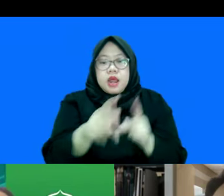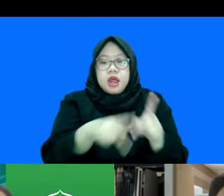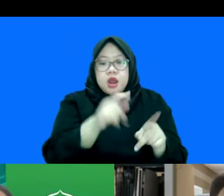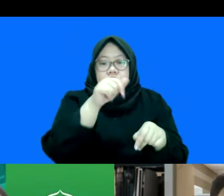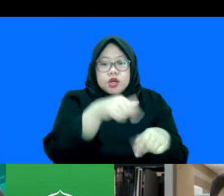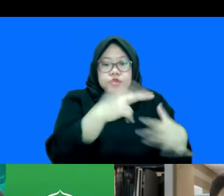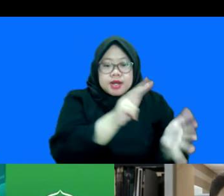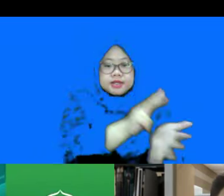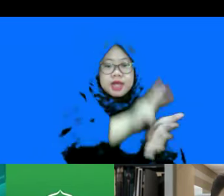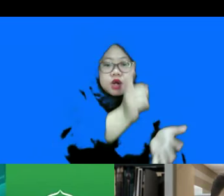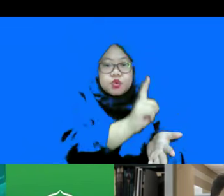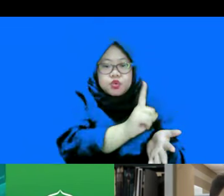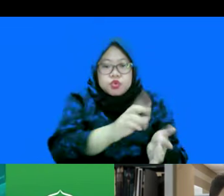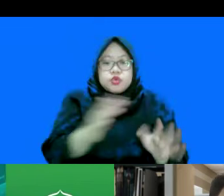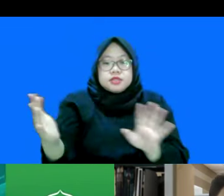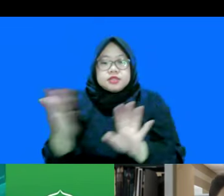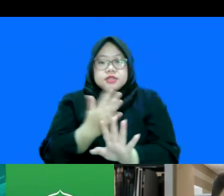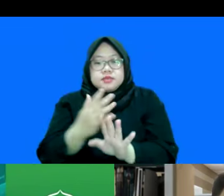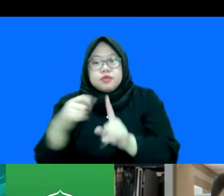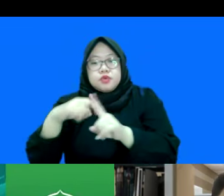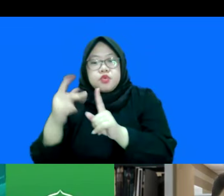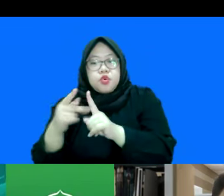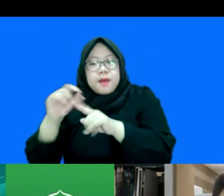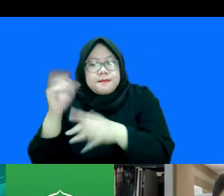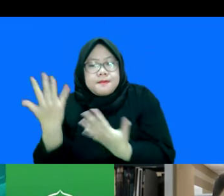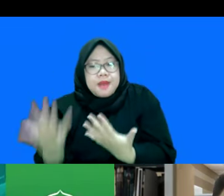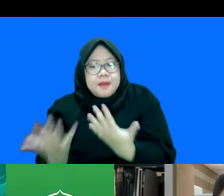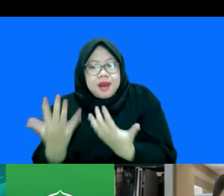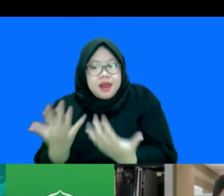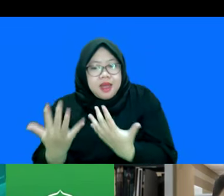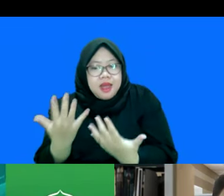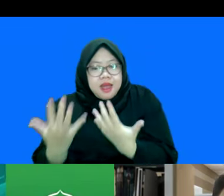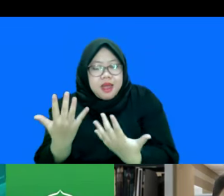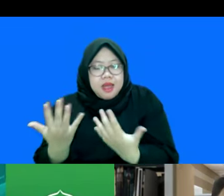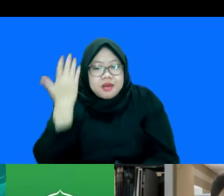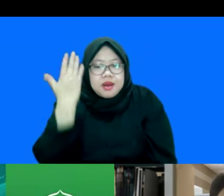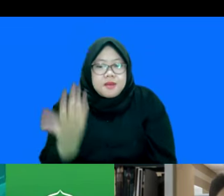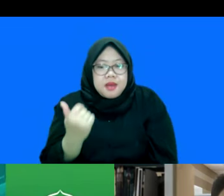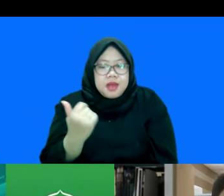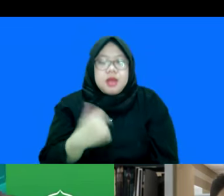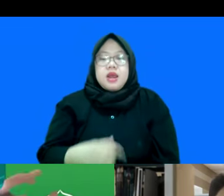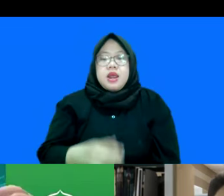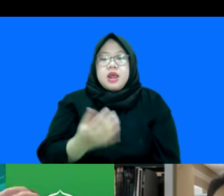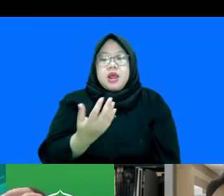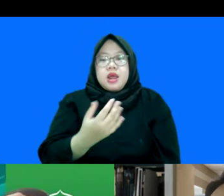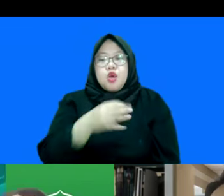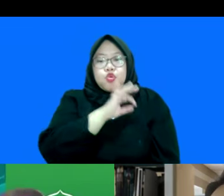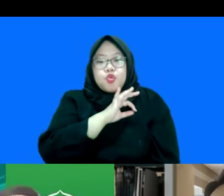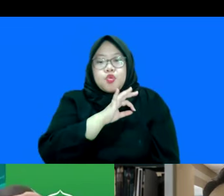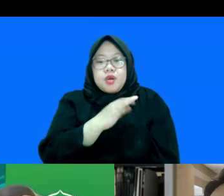terjadi, ini bagaimana ini dibandingkan dengan RUU KUHAP ya? Untungnya